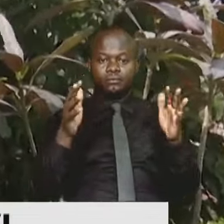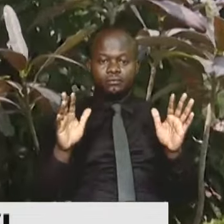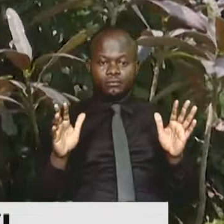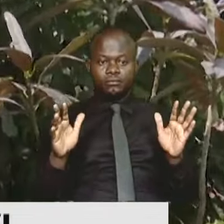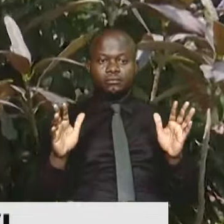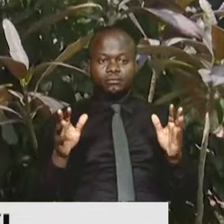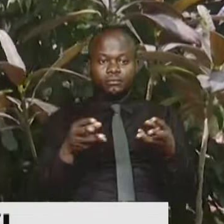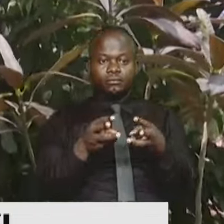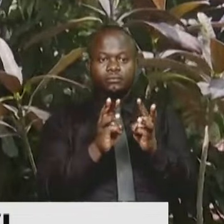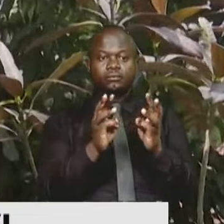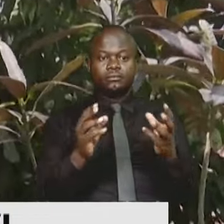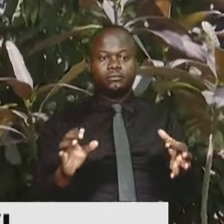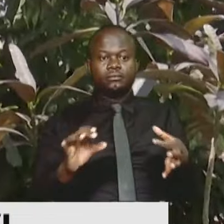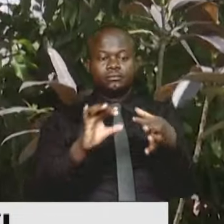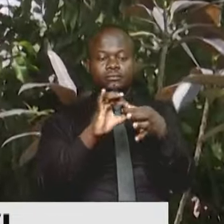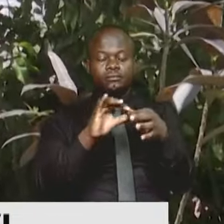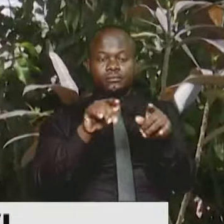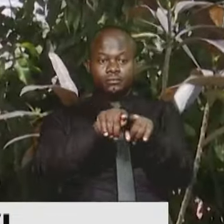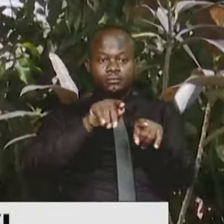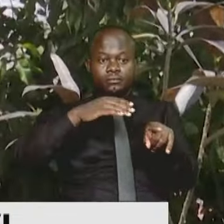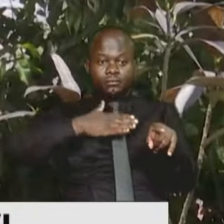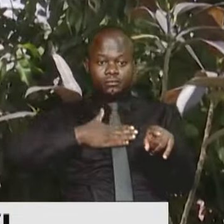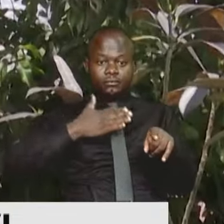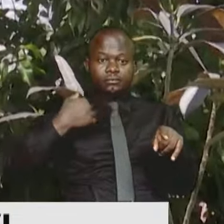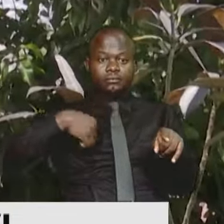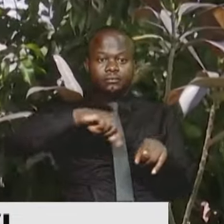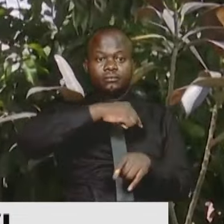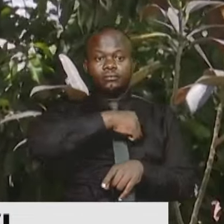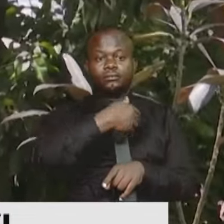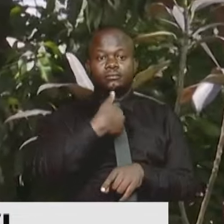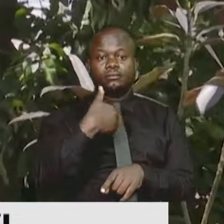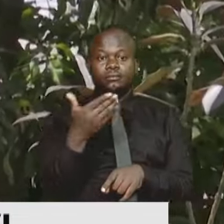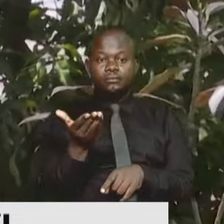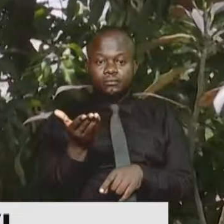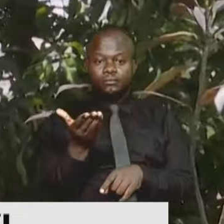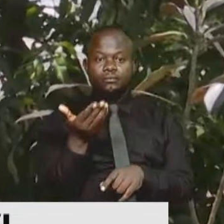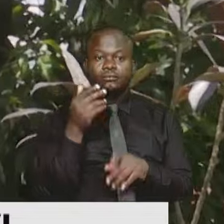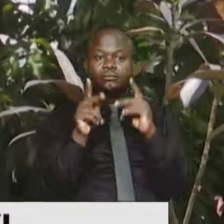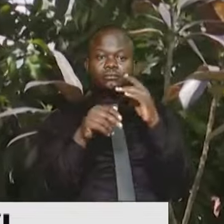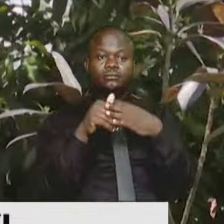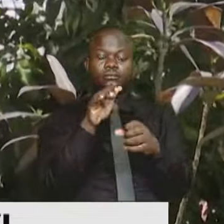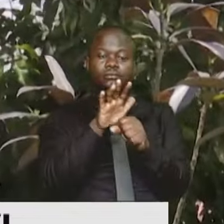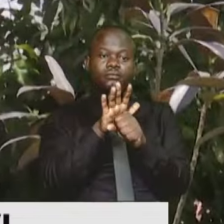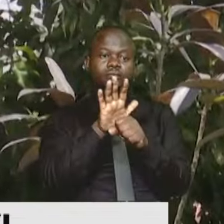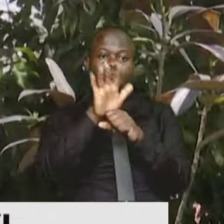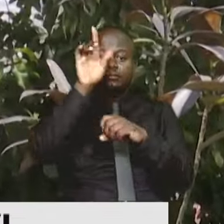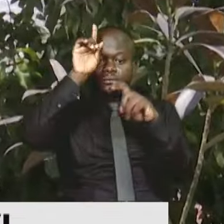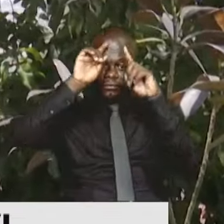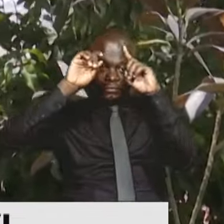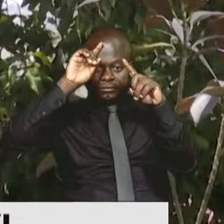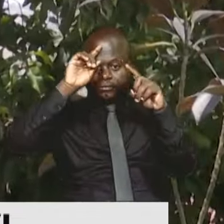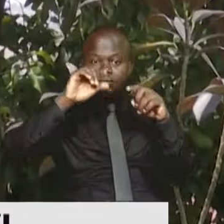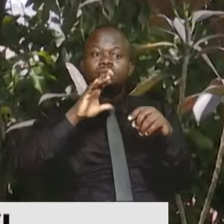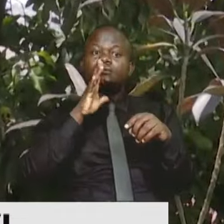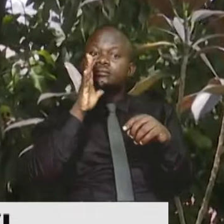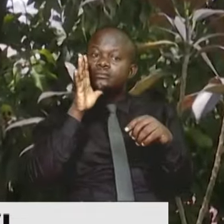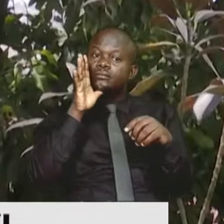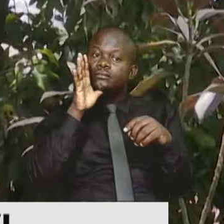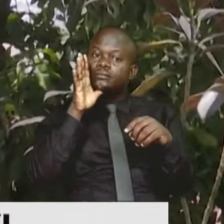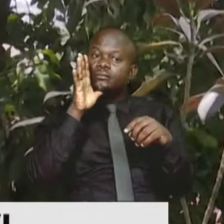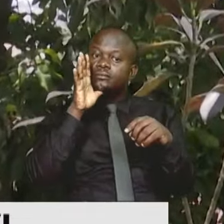Uburyo bw'ubuhuza nkanjye turacyafite abaturage benshi bakibaza ko gutinda mu